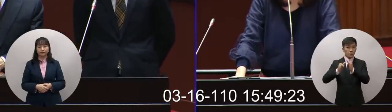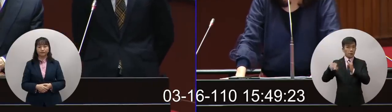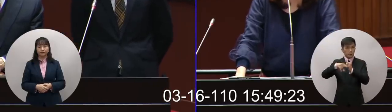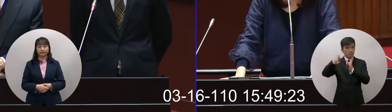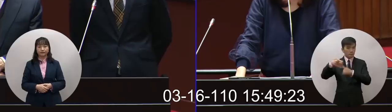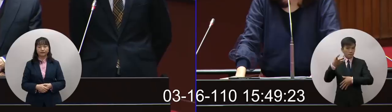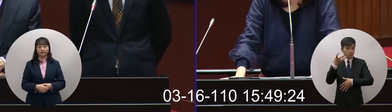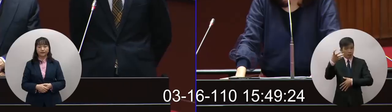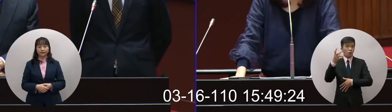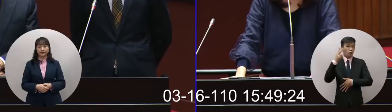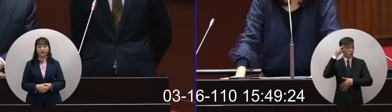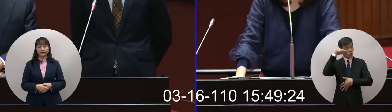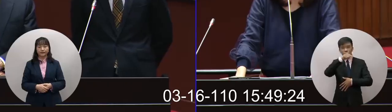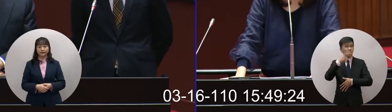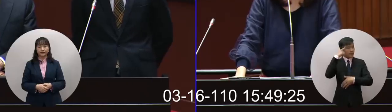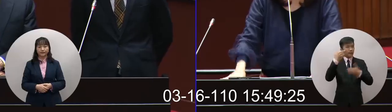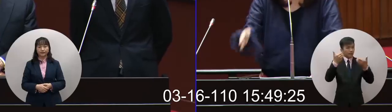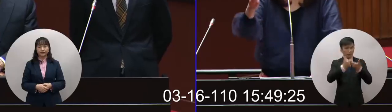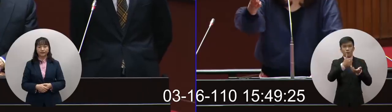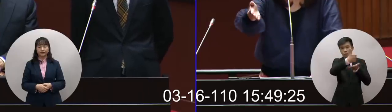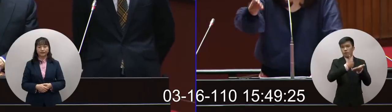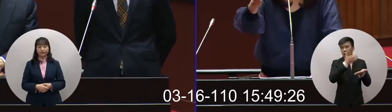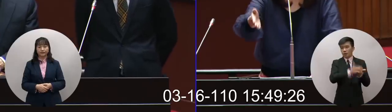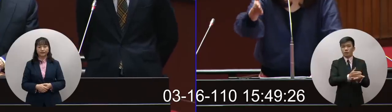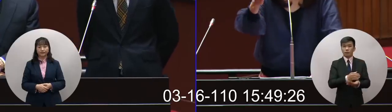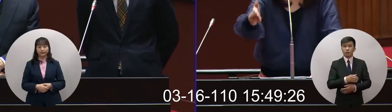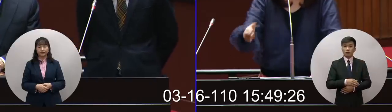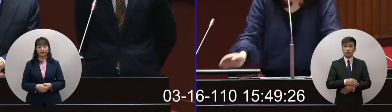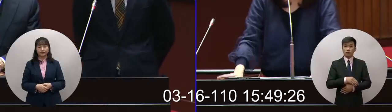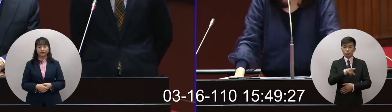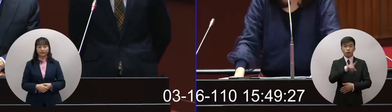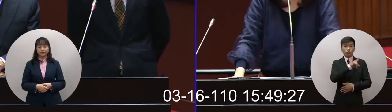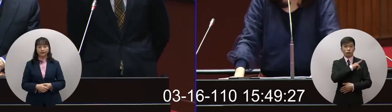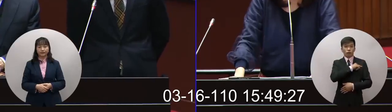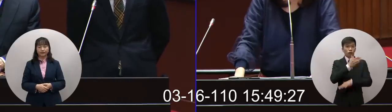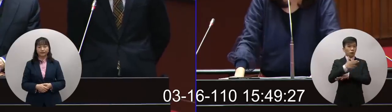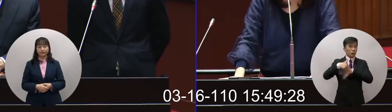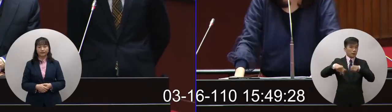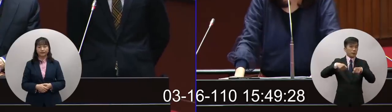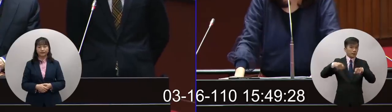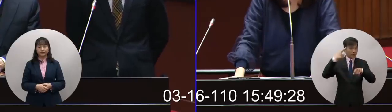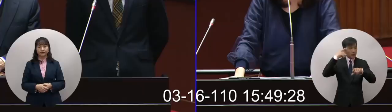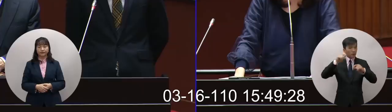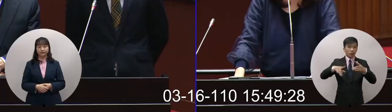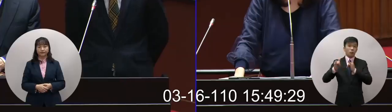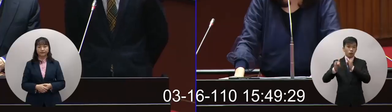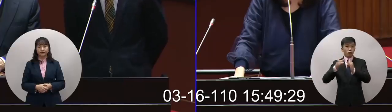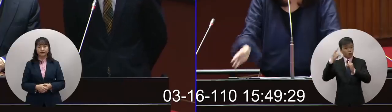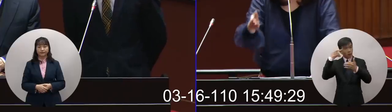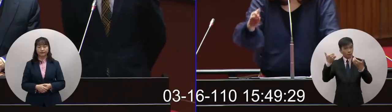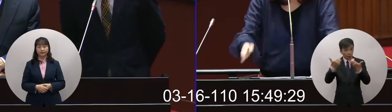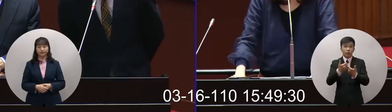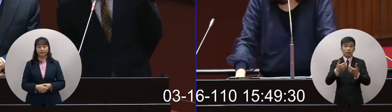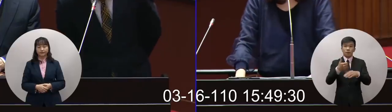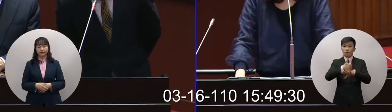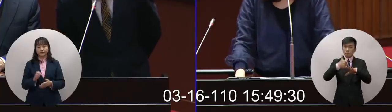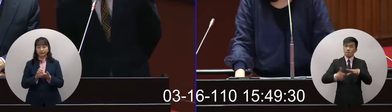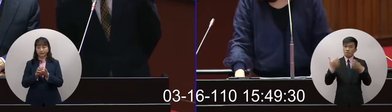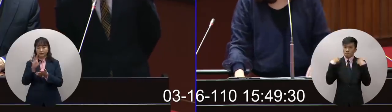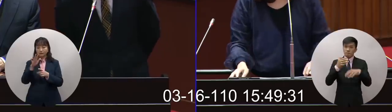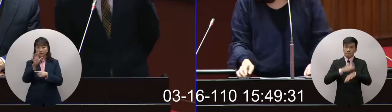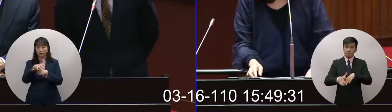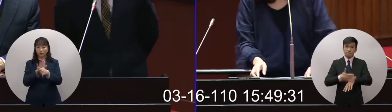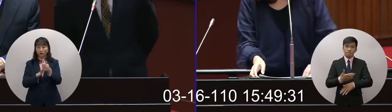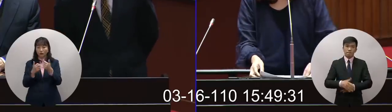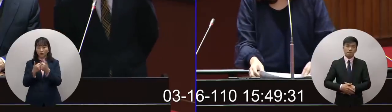定禁止莱猪进口的话，那您会不会为您的主张政策被全民否决负责下台？会不会？ 根本不会。农委